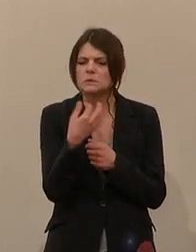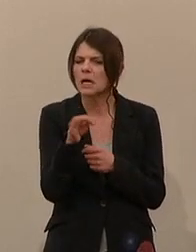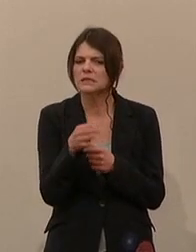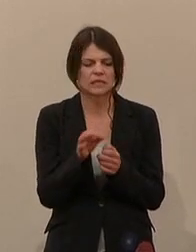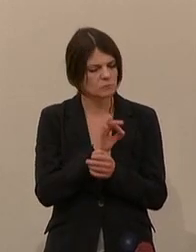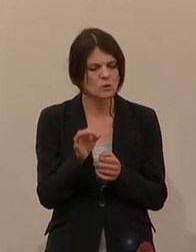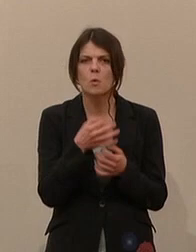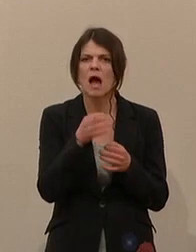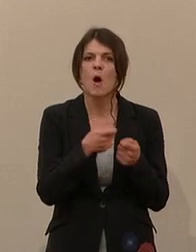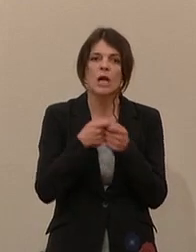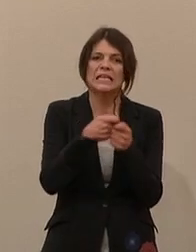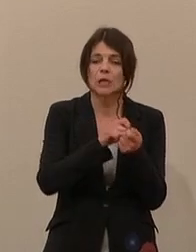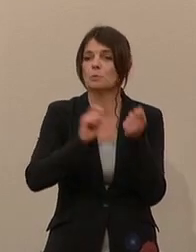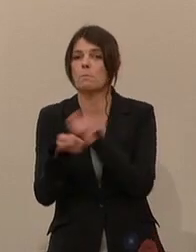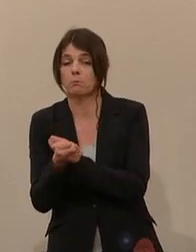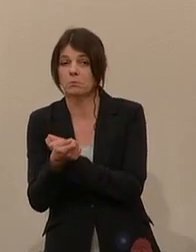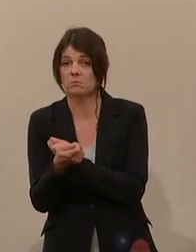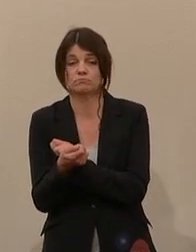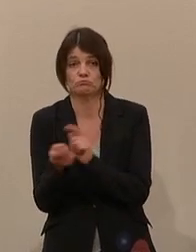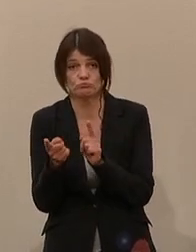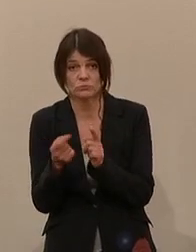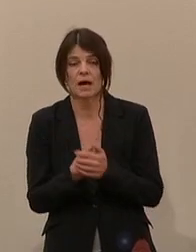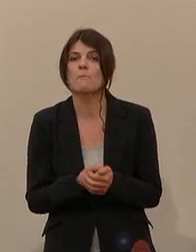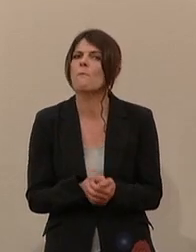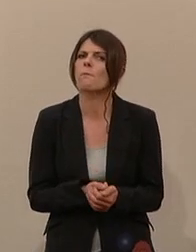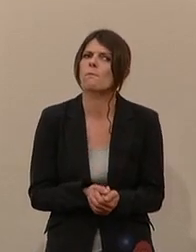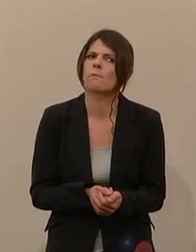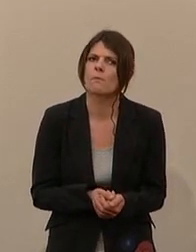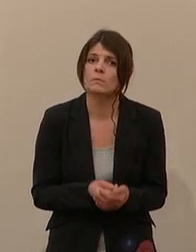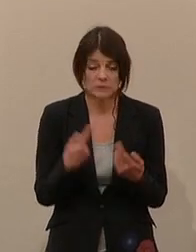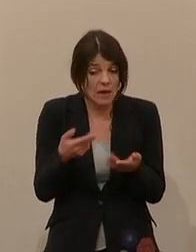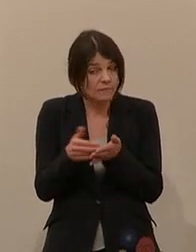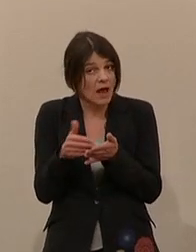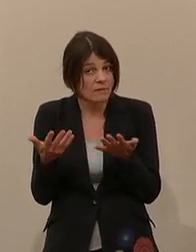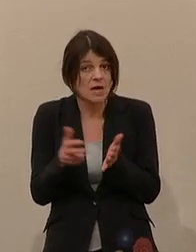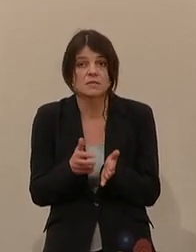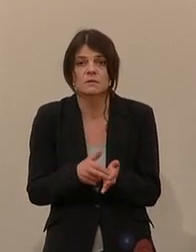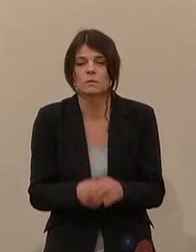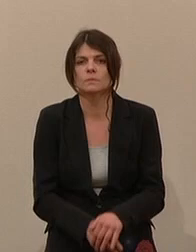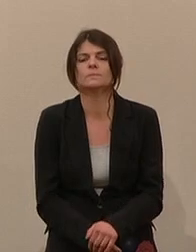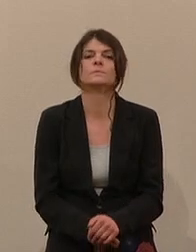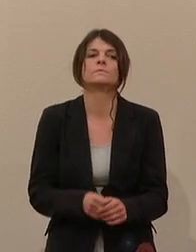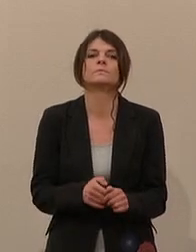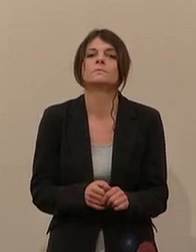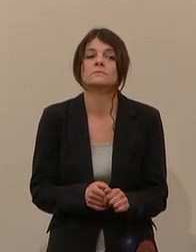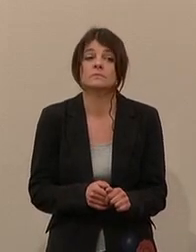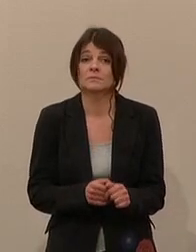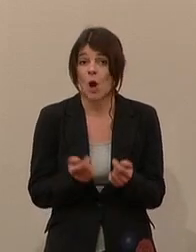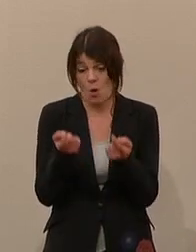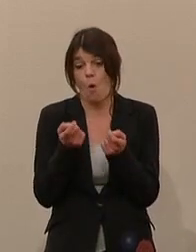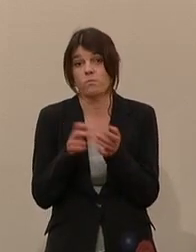organisatorischen Veränderung geprägt, sondern er schlägt sich ja auch in weiterer Folge mit einigen